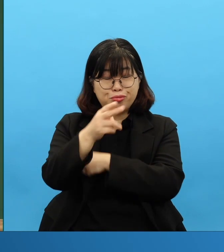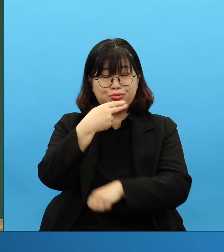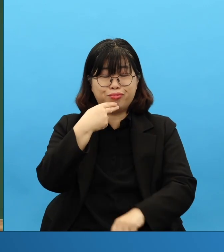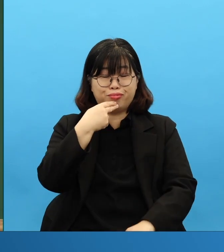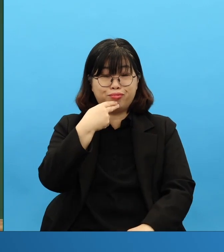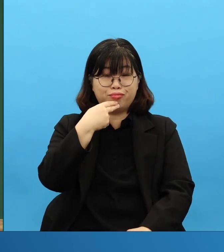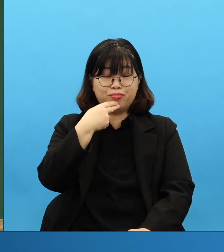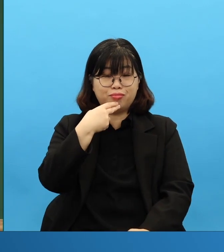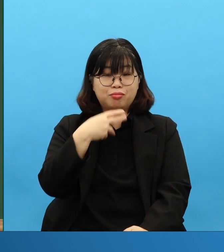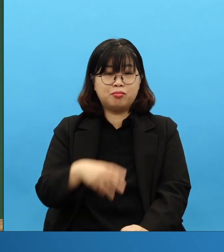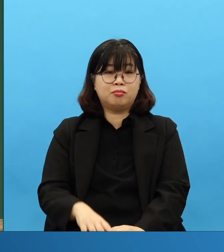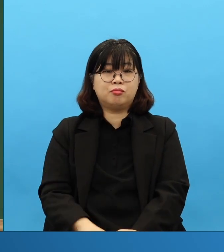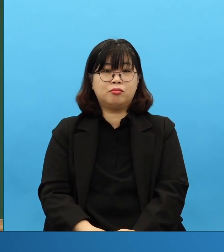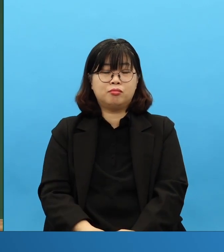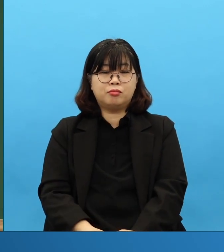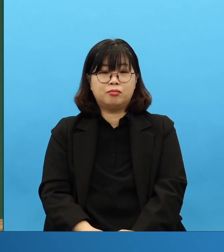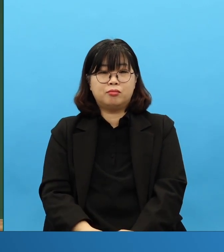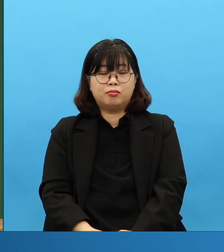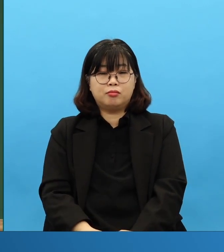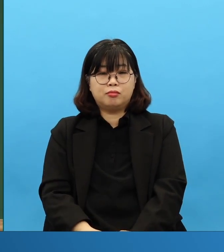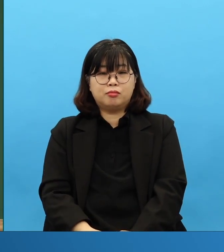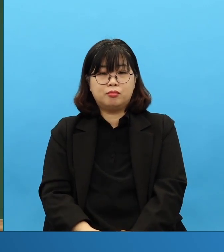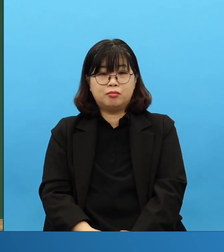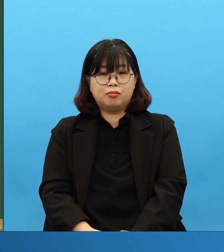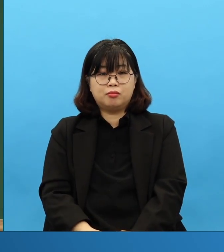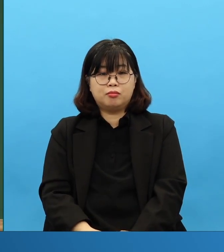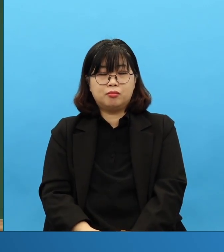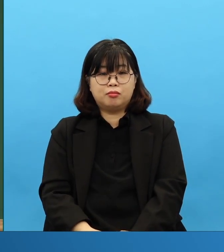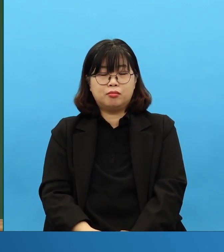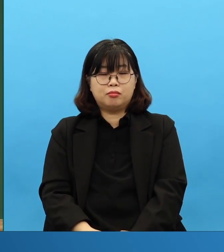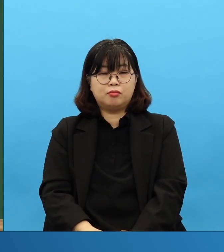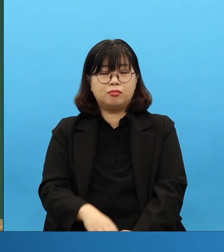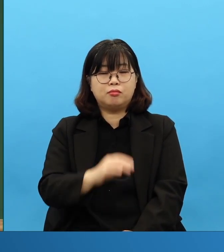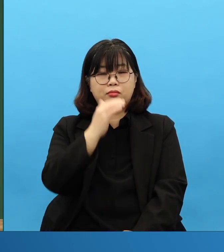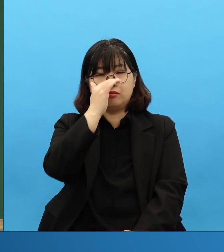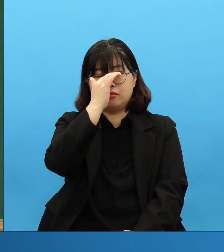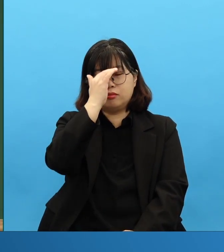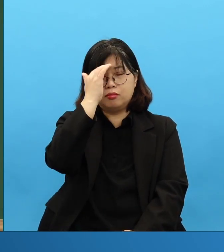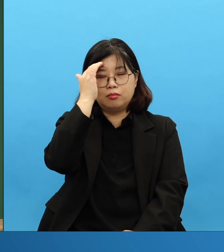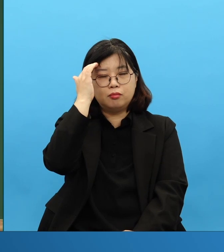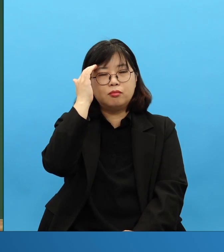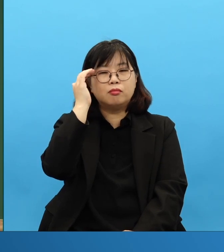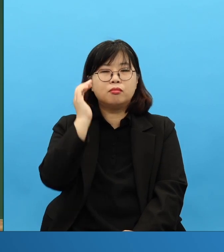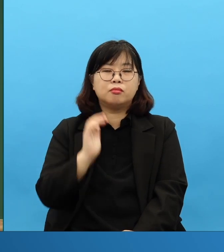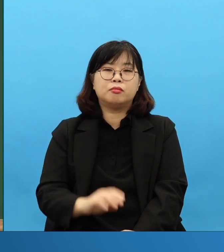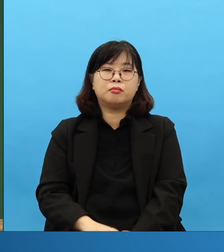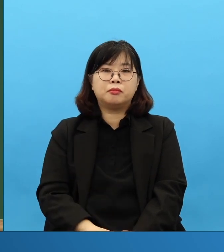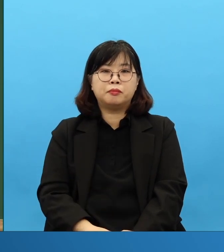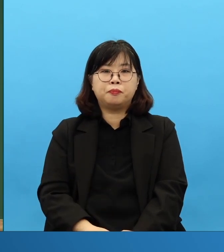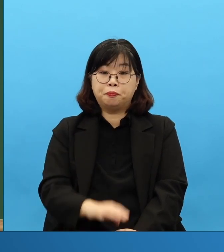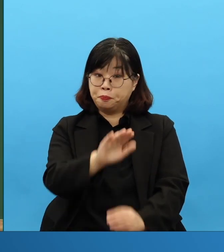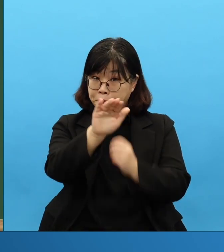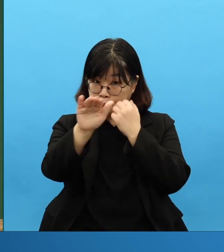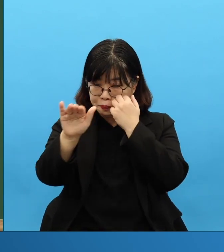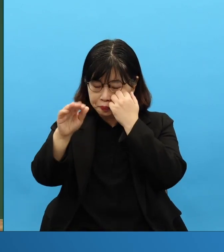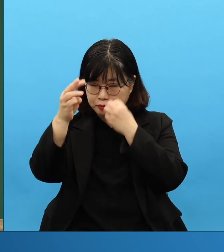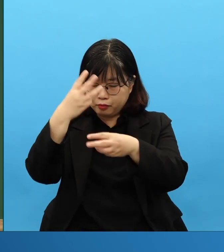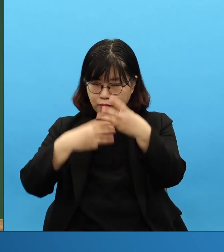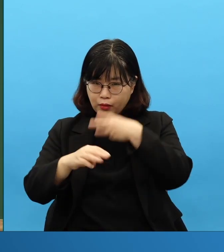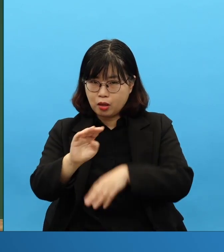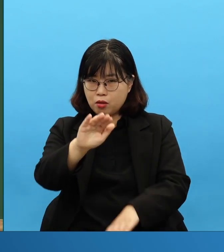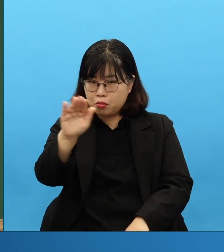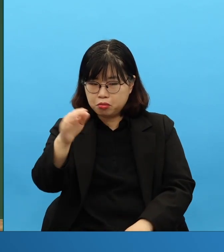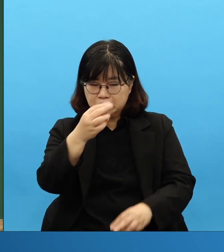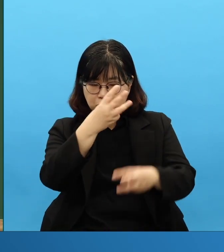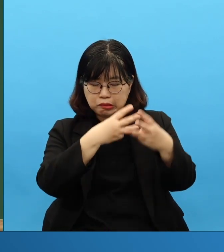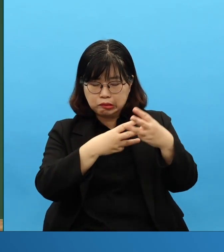ありません。 렘넌트들은 전국 세계 렘들이 말씀 듣고요. 사람 말 듣지 마세요. 마음에 다 꽂혀야 됩니다.